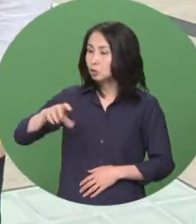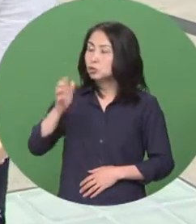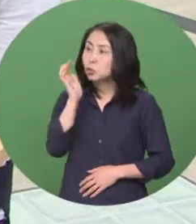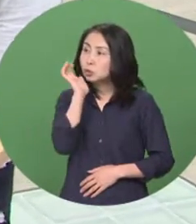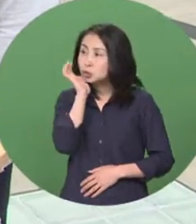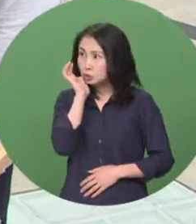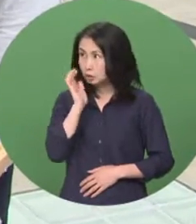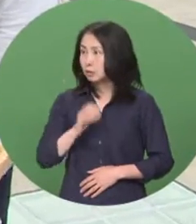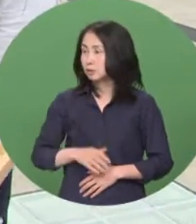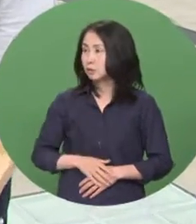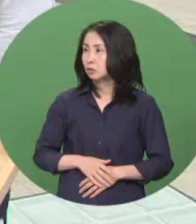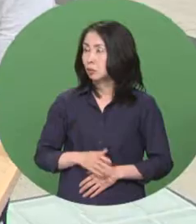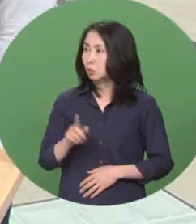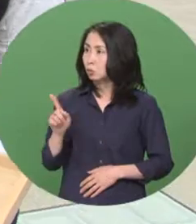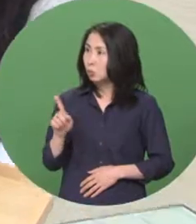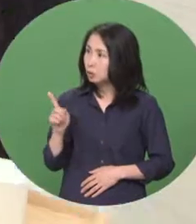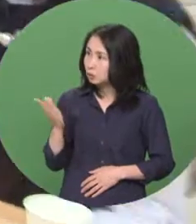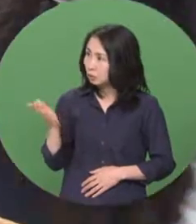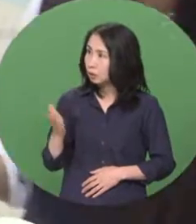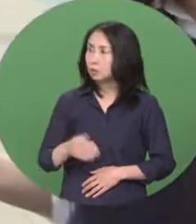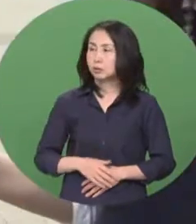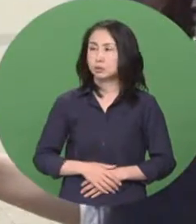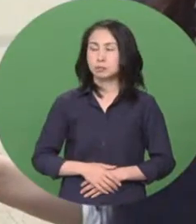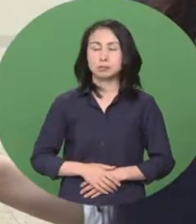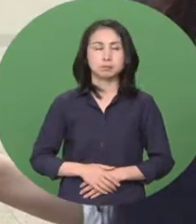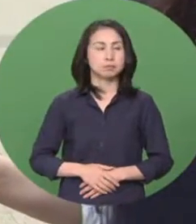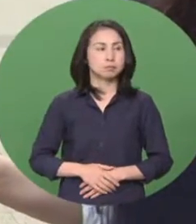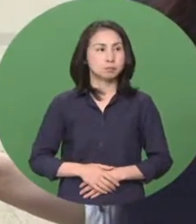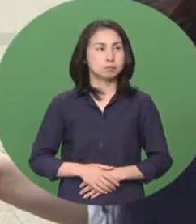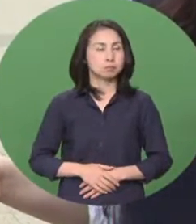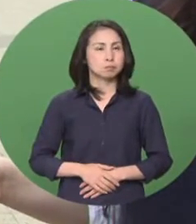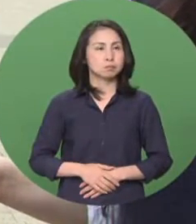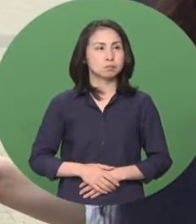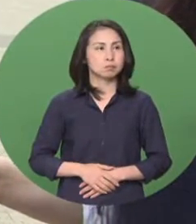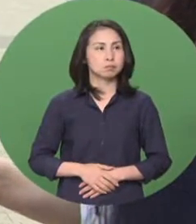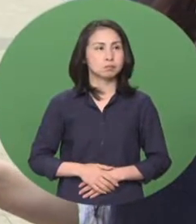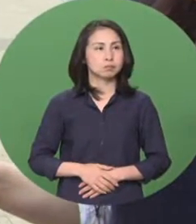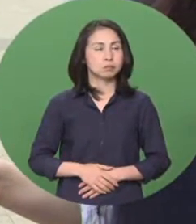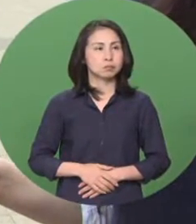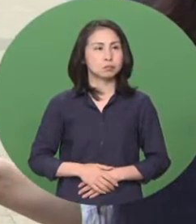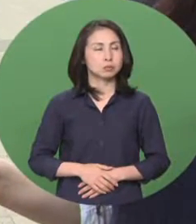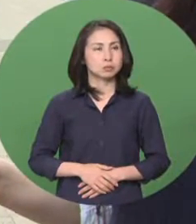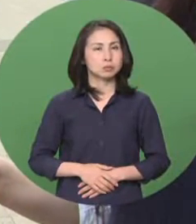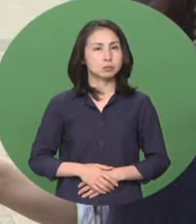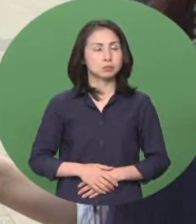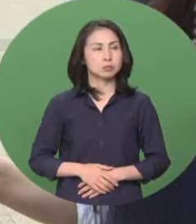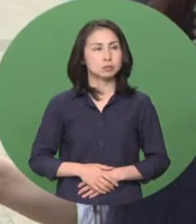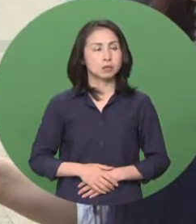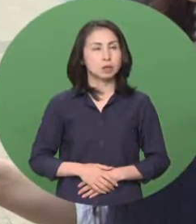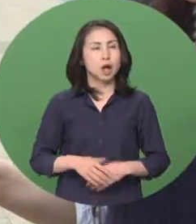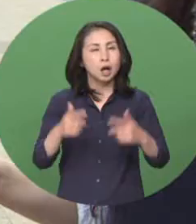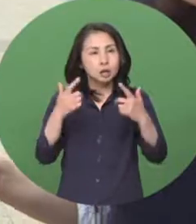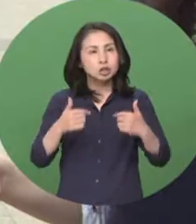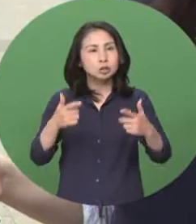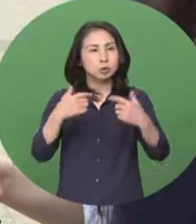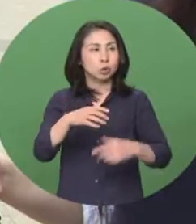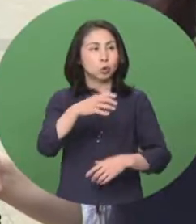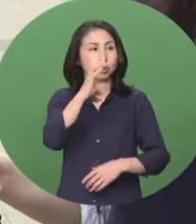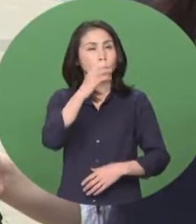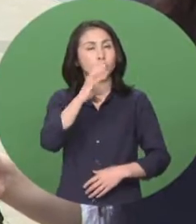水道水やなと思ったらどうでした？お味的に。 まあ、あのしょっちゅう飲んでる